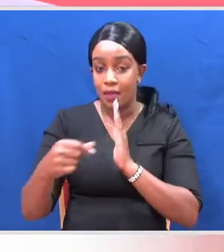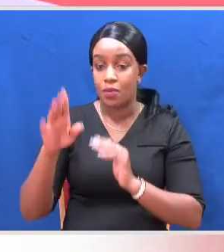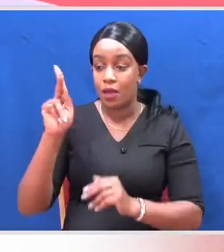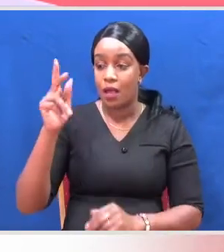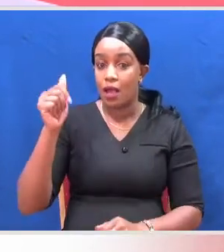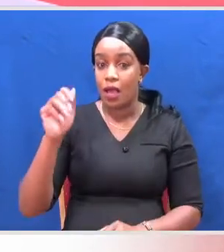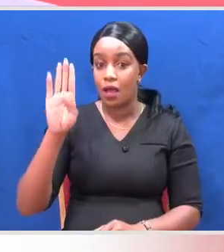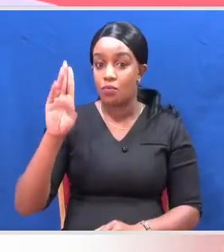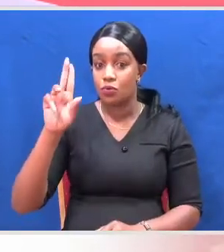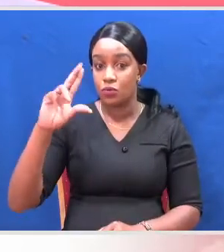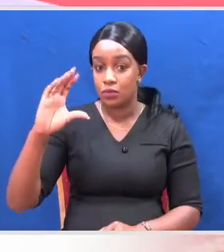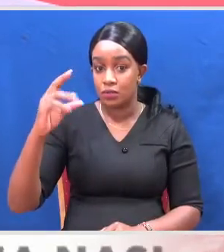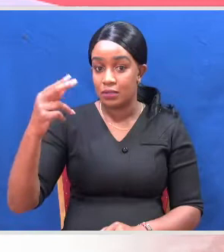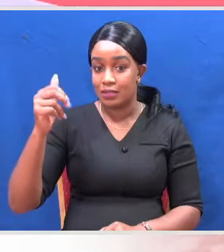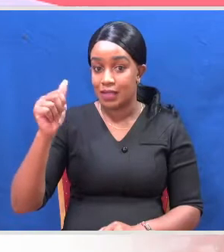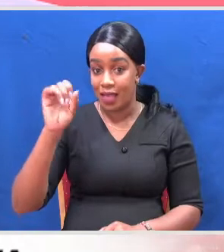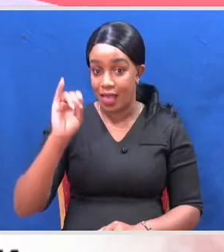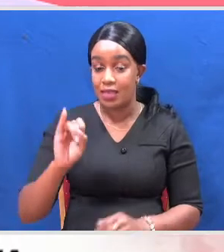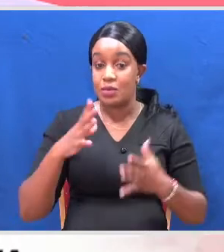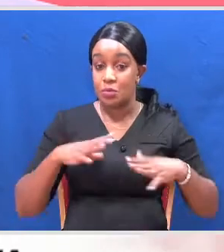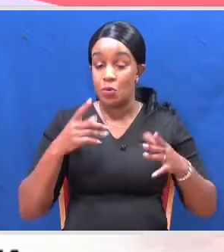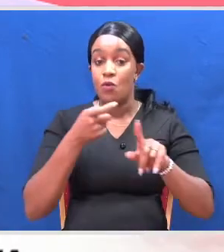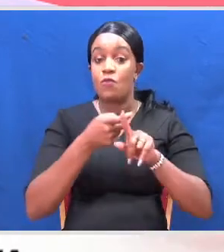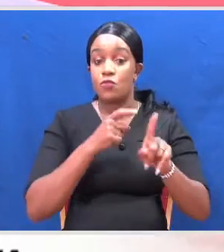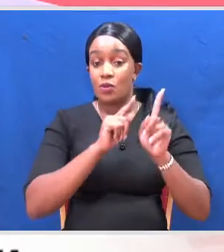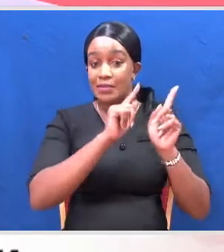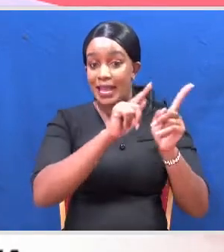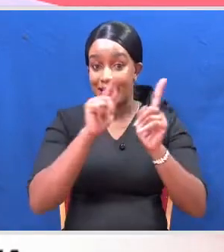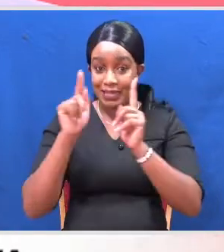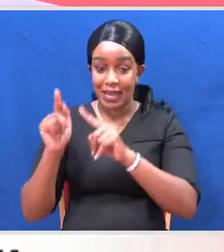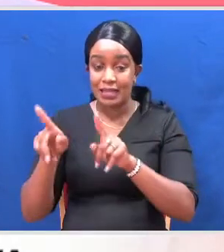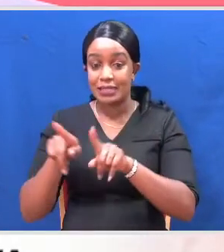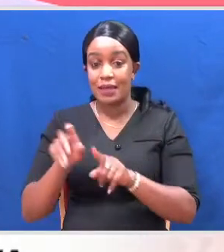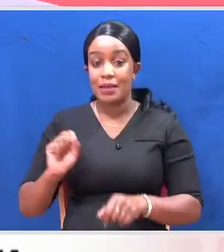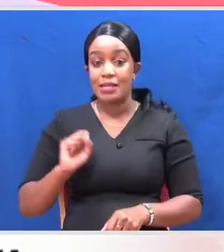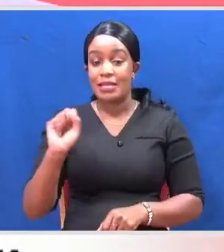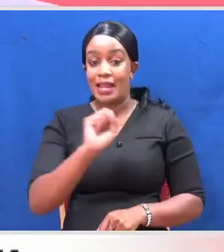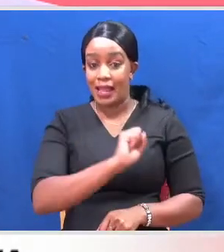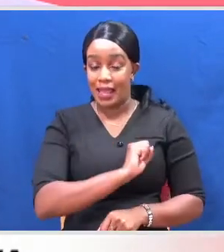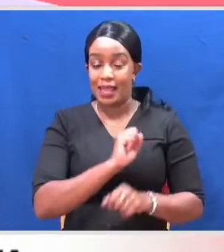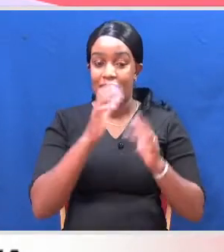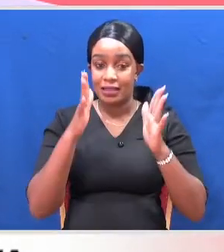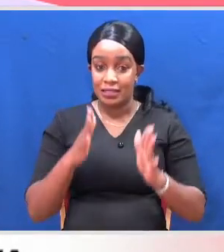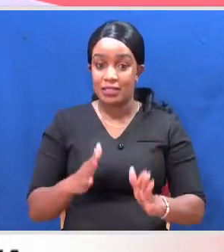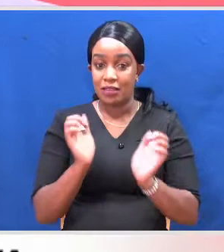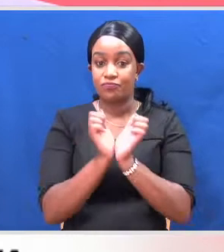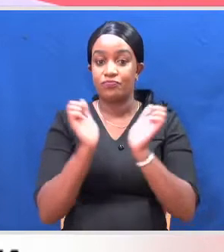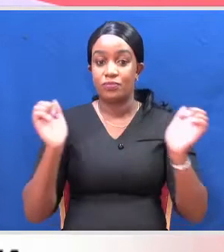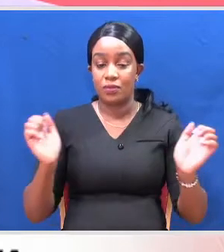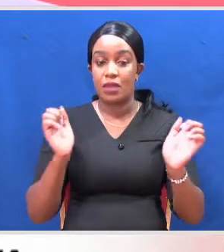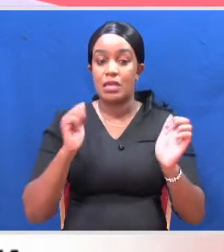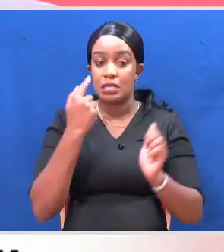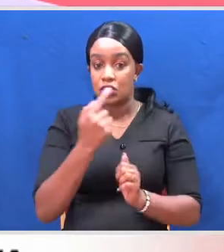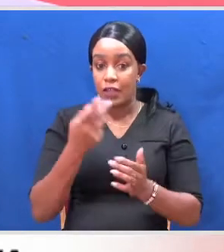wabunge watatu wanaoegemea mrengo wa Tangatanga na seneta mmoja wameachiliwa kwa dhamana ya shilingi 1,100